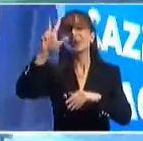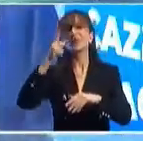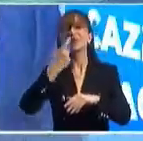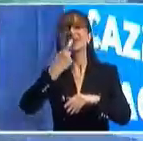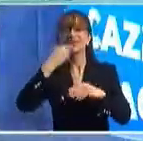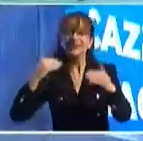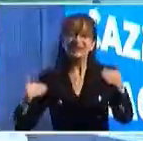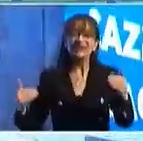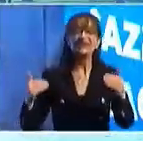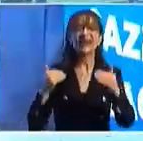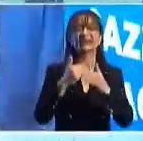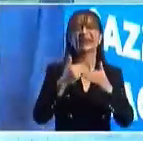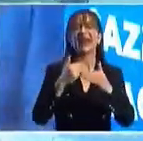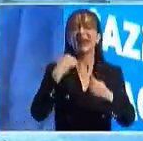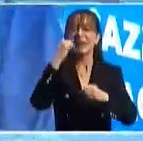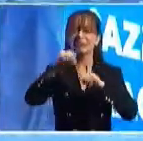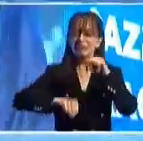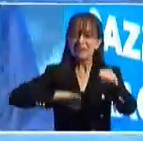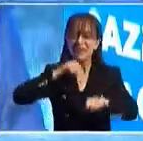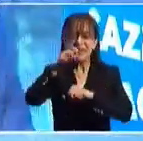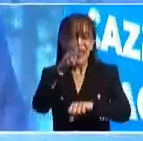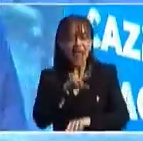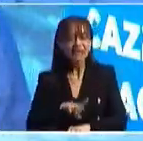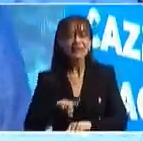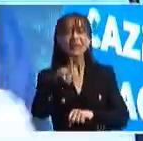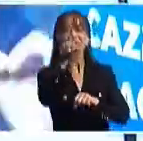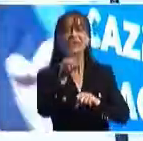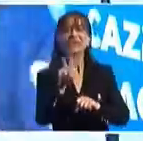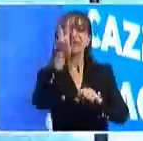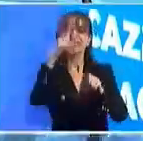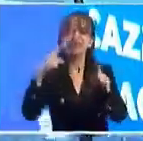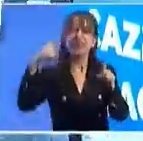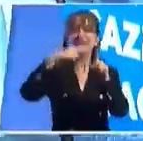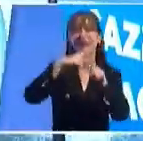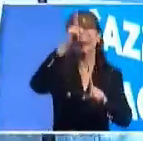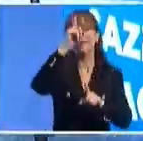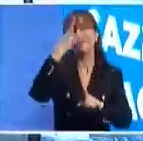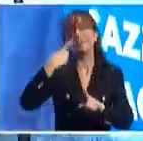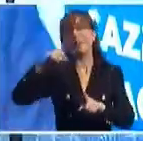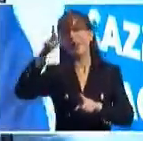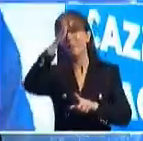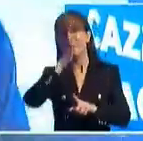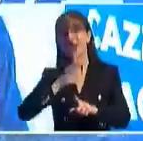çıkarıyoruz ve 2034'e geldiğimizde 1500 kilometre